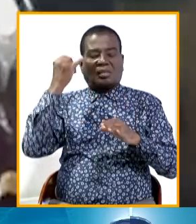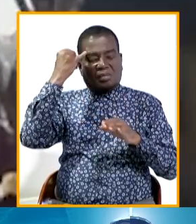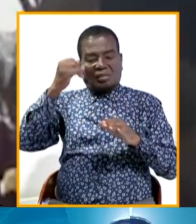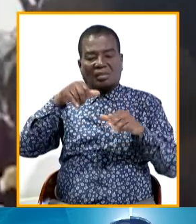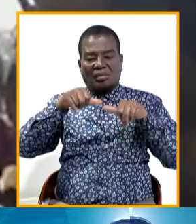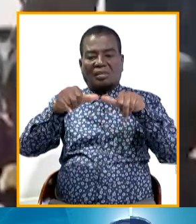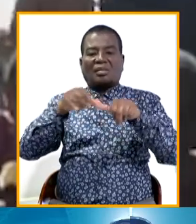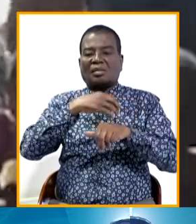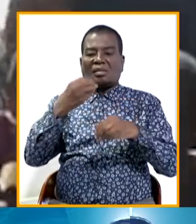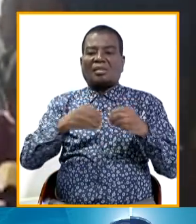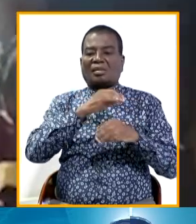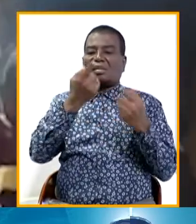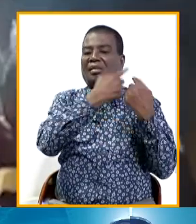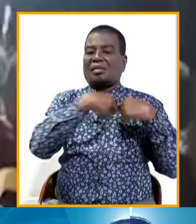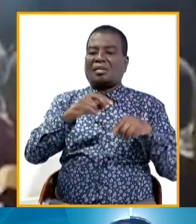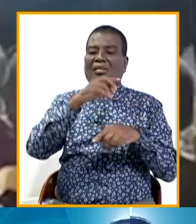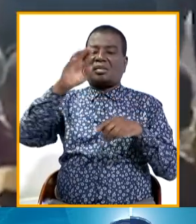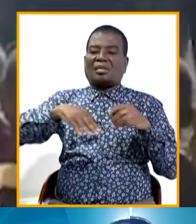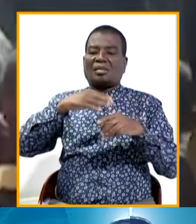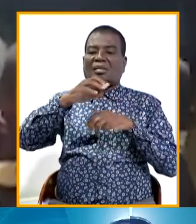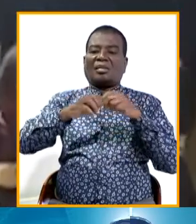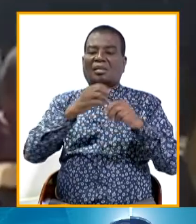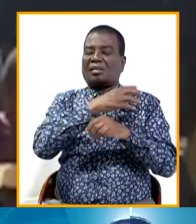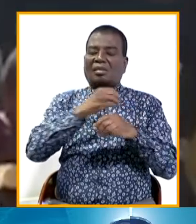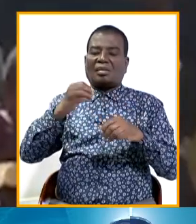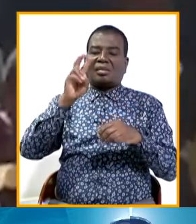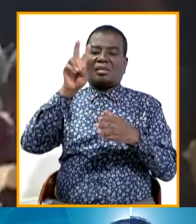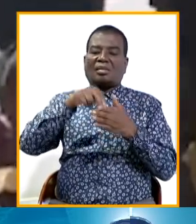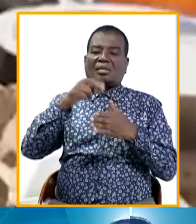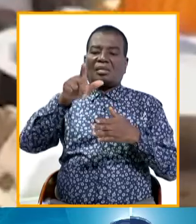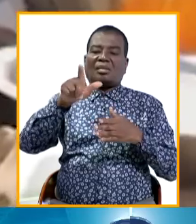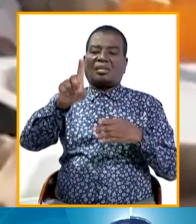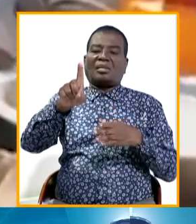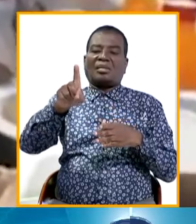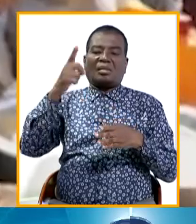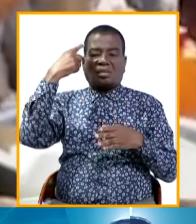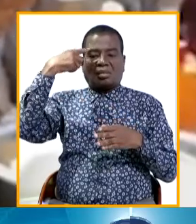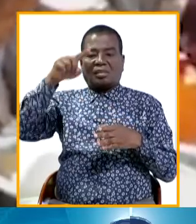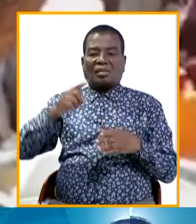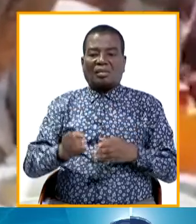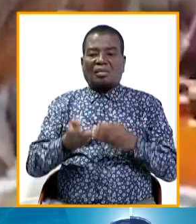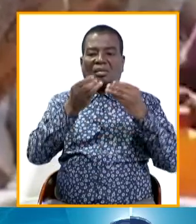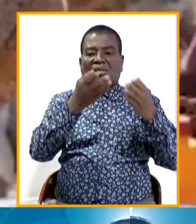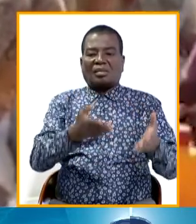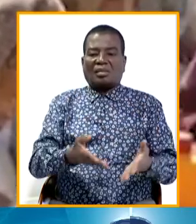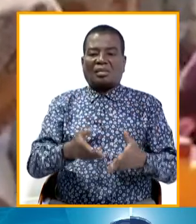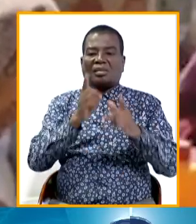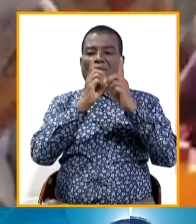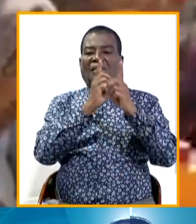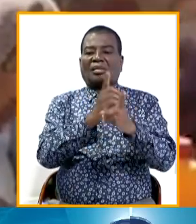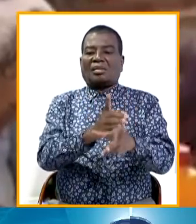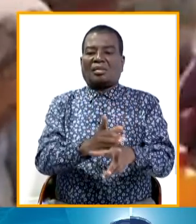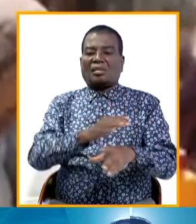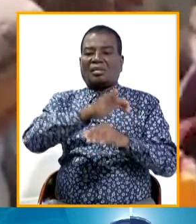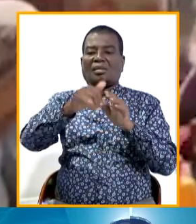durables qui ont émergé depuis la dernière édition en 2021 afin de les mettre à la disposition